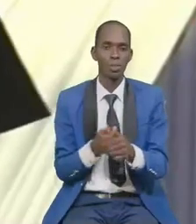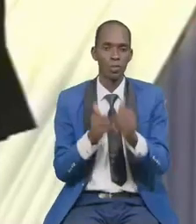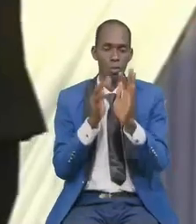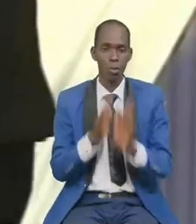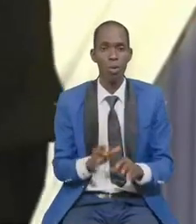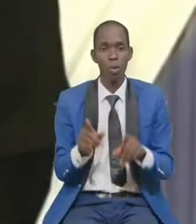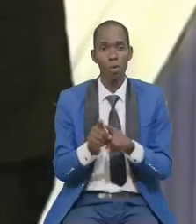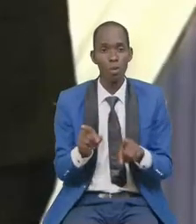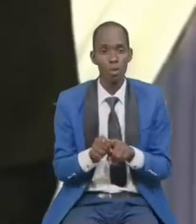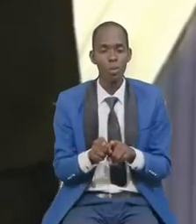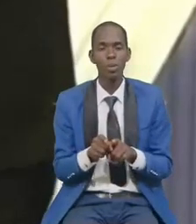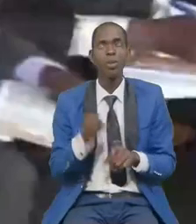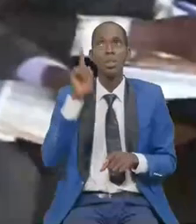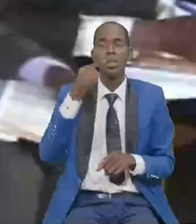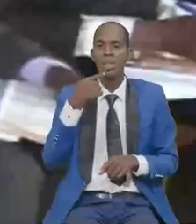il leur dit,